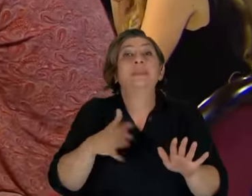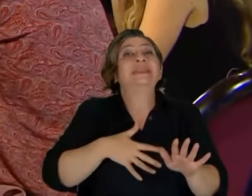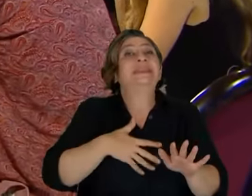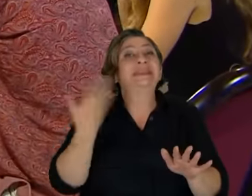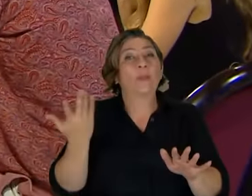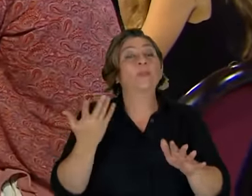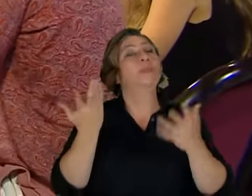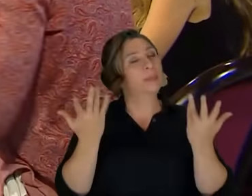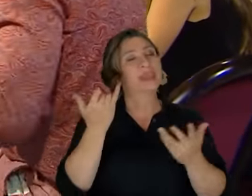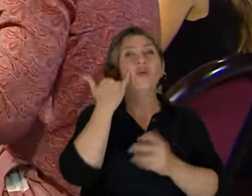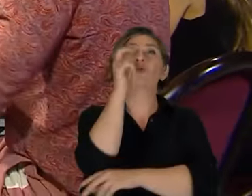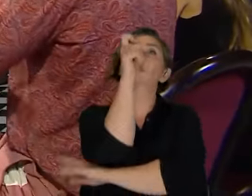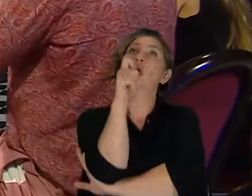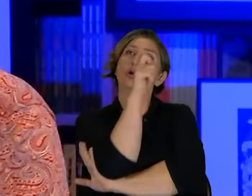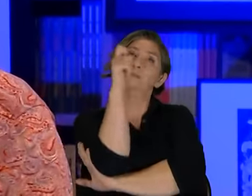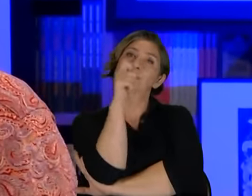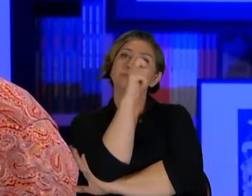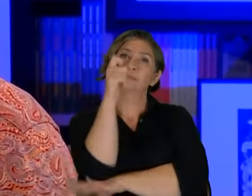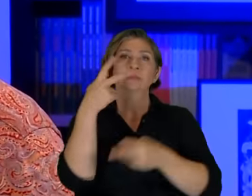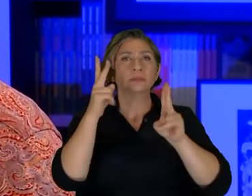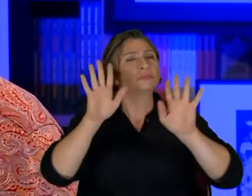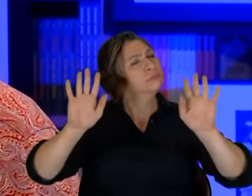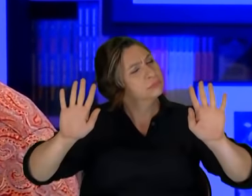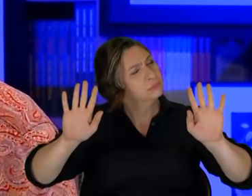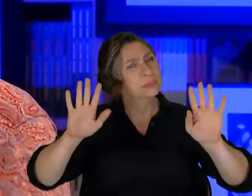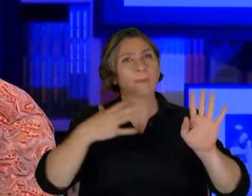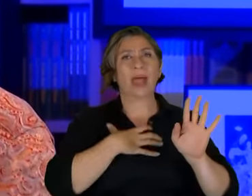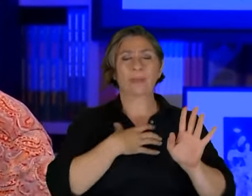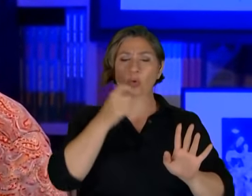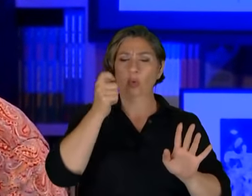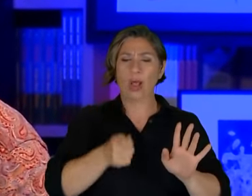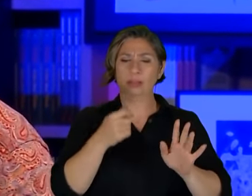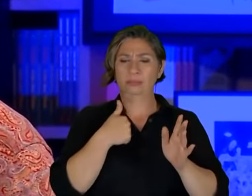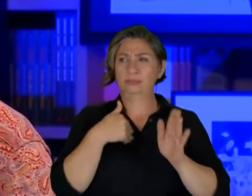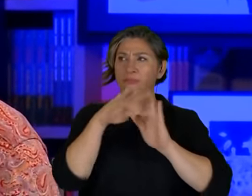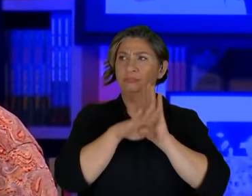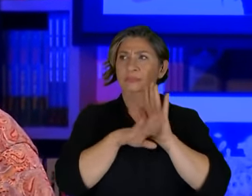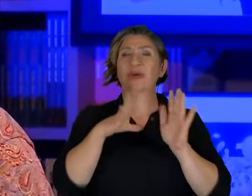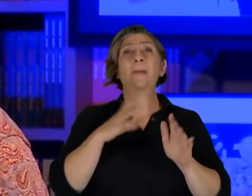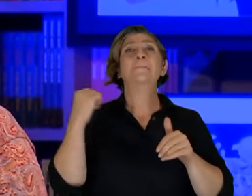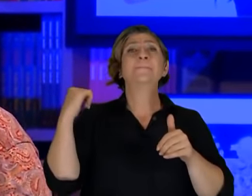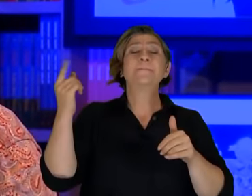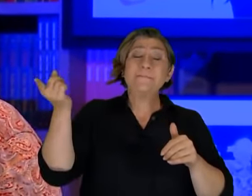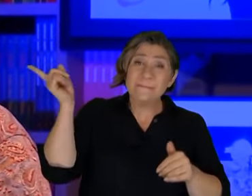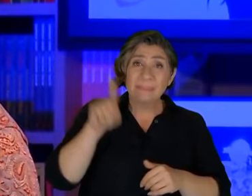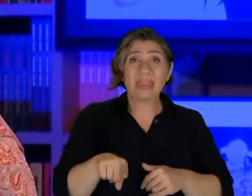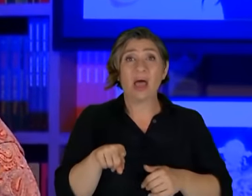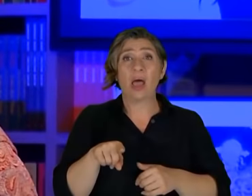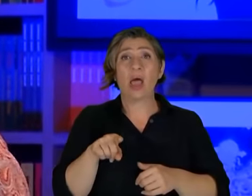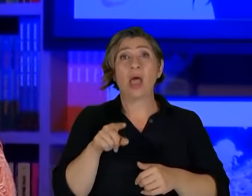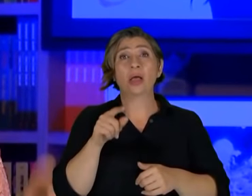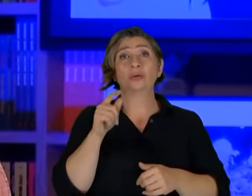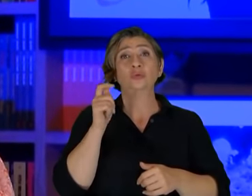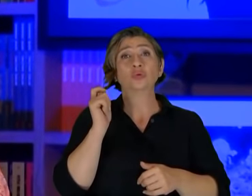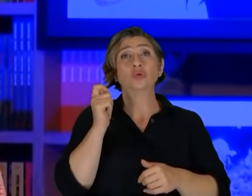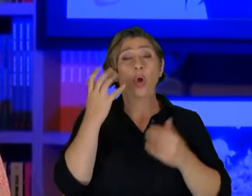ki telefonla video çekebilir. Mesela herkes farklı olabilir. Ben kendime bir kural koydum. Atıyorum bir daha belki yani zor